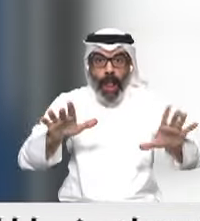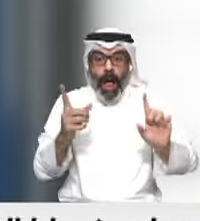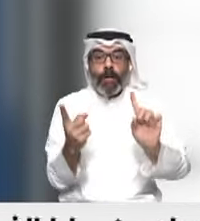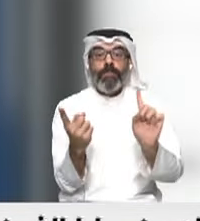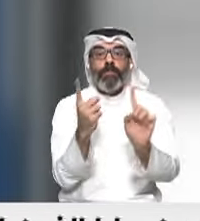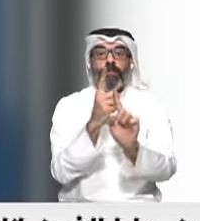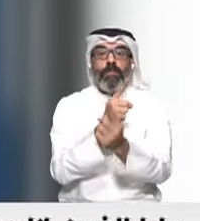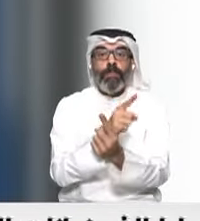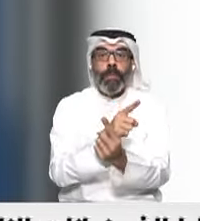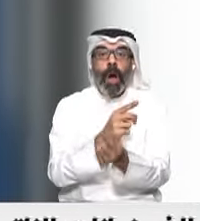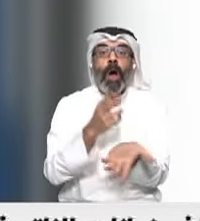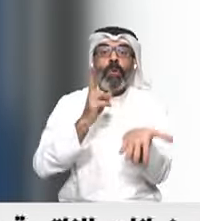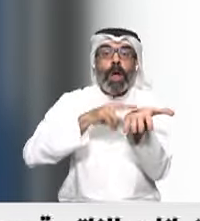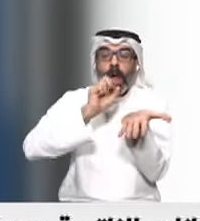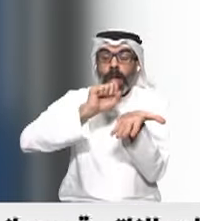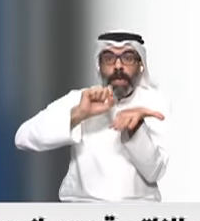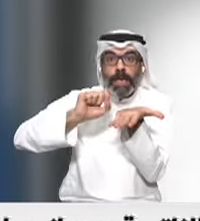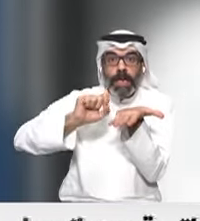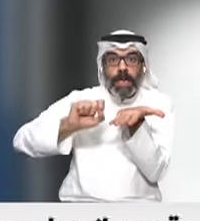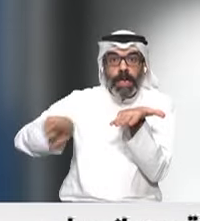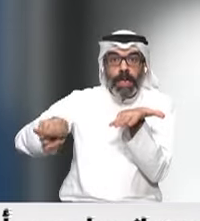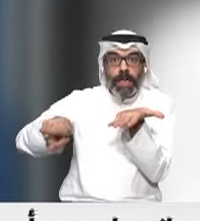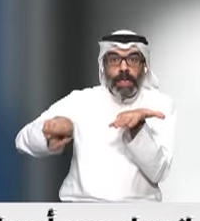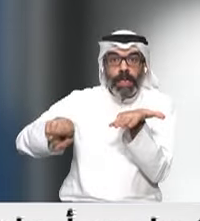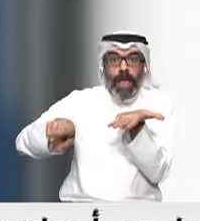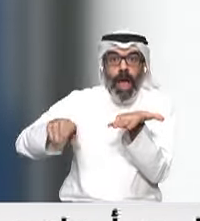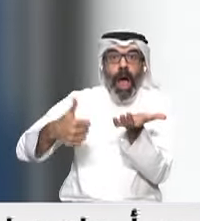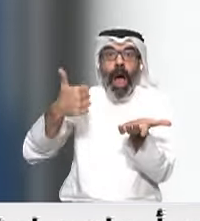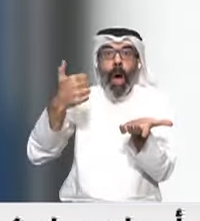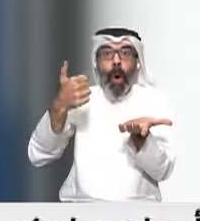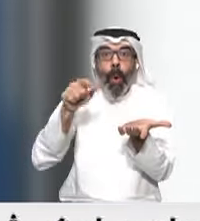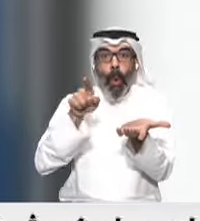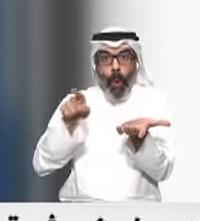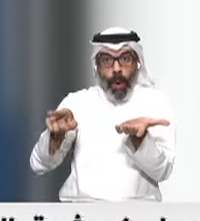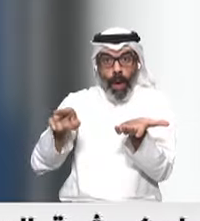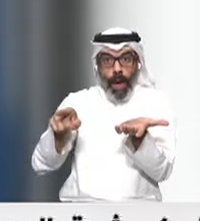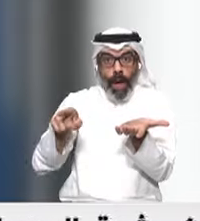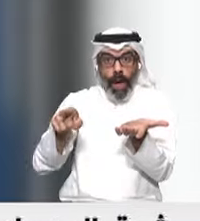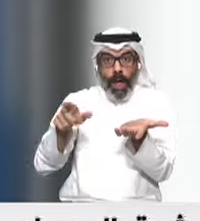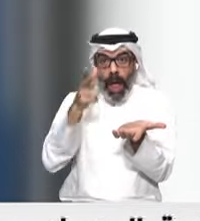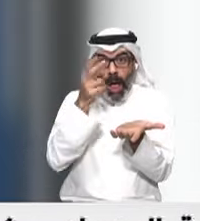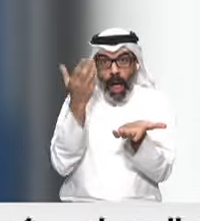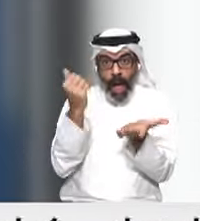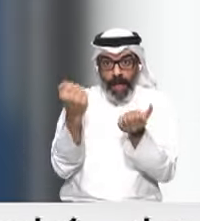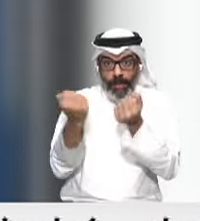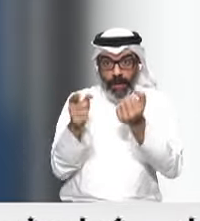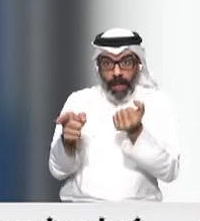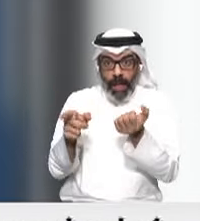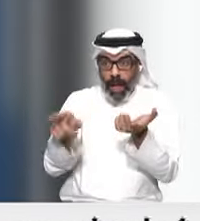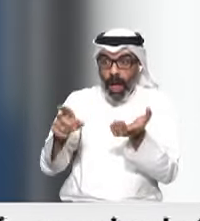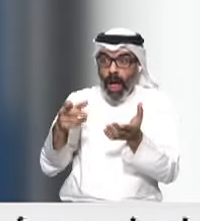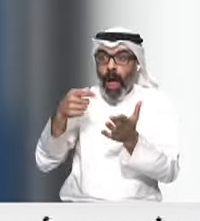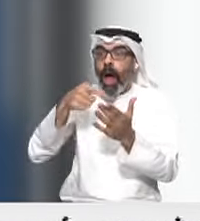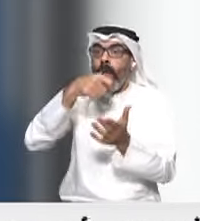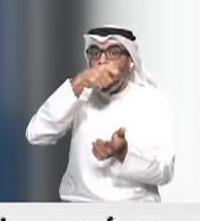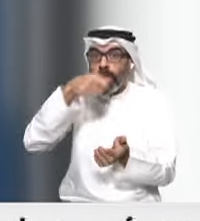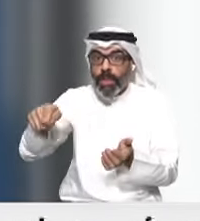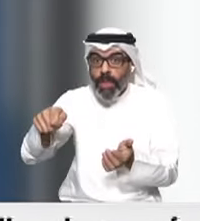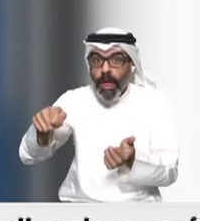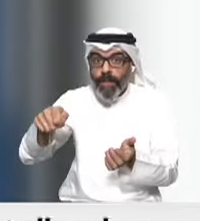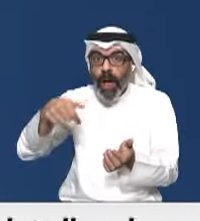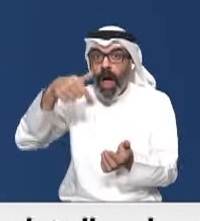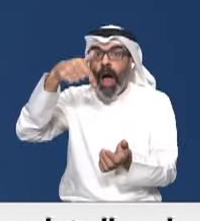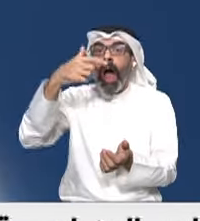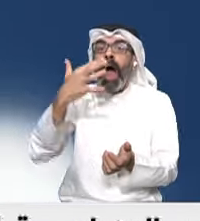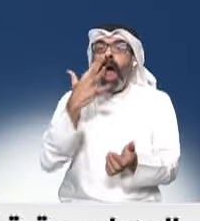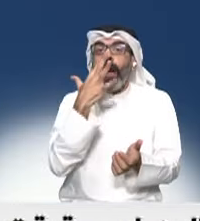اي اشعار اخير حق المالك القديم للمركبه مجرد ما يدفع رسوم التحويل اللي